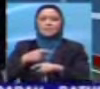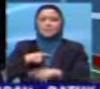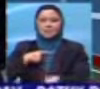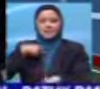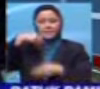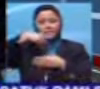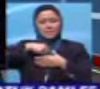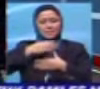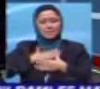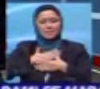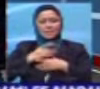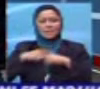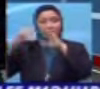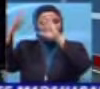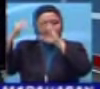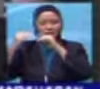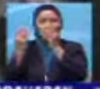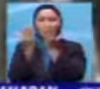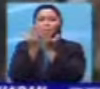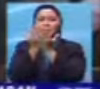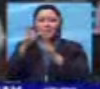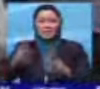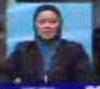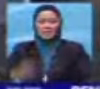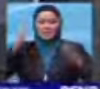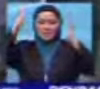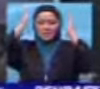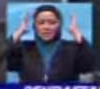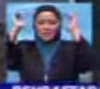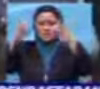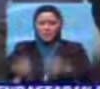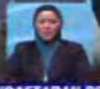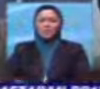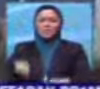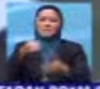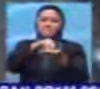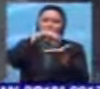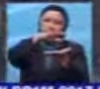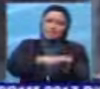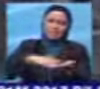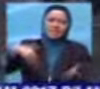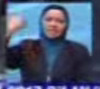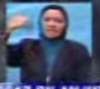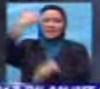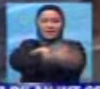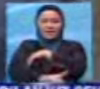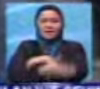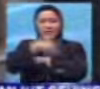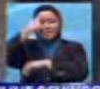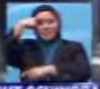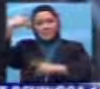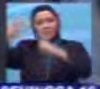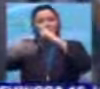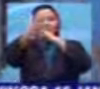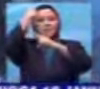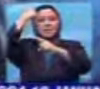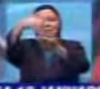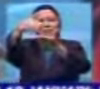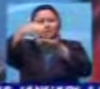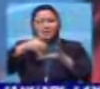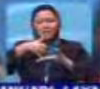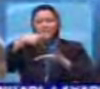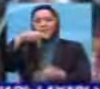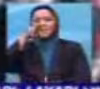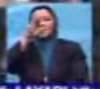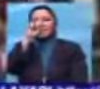berharap berkat dan doa rakyat Malaysia dapat membantu beliau melaka sejarah negara dengan memenangi anugerah Puskas FIFA kali